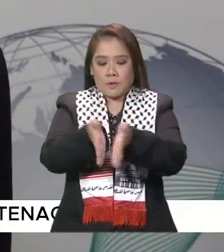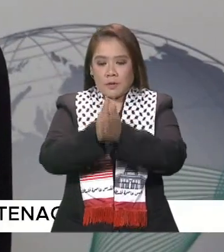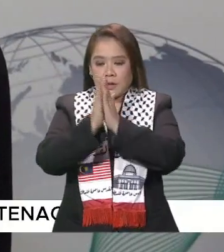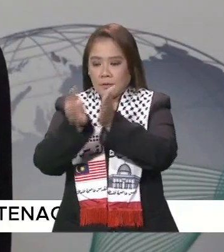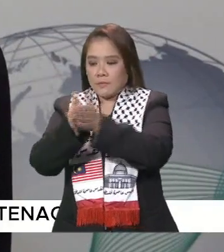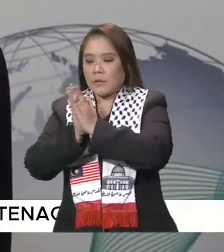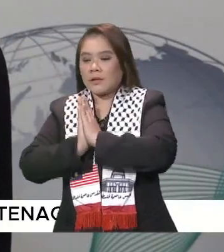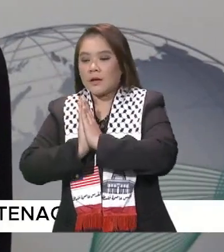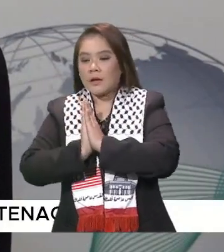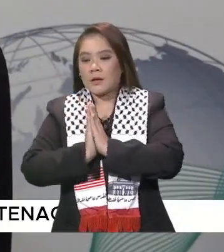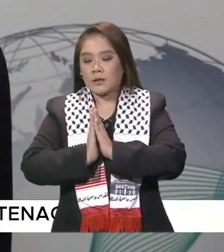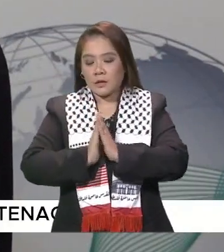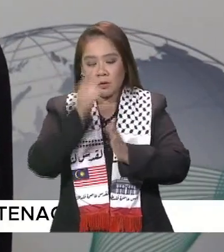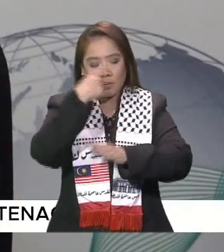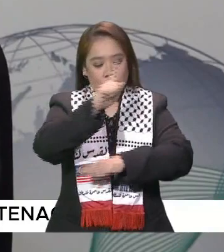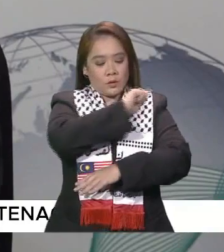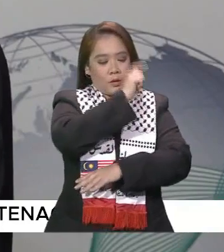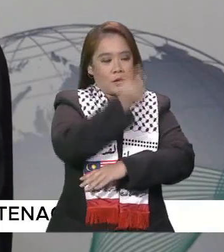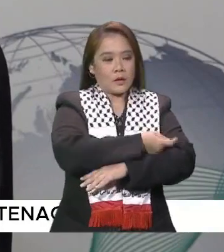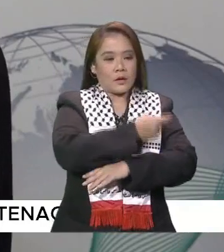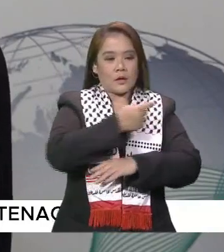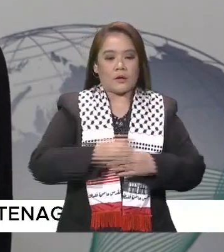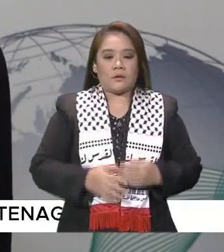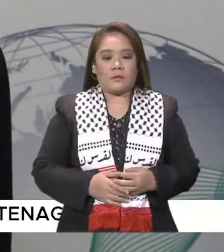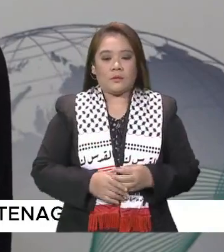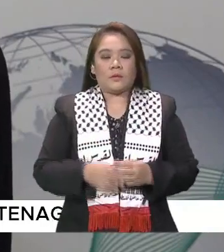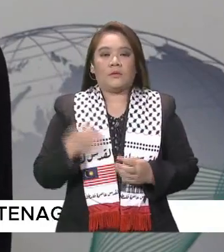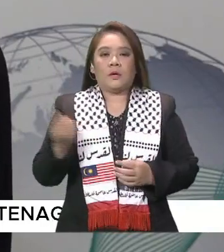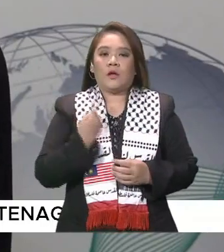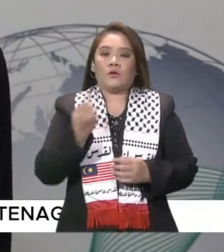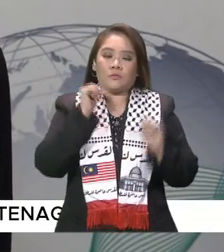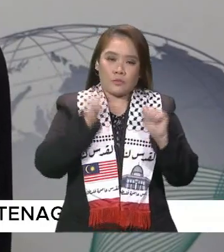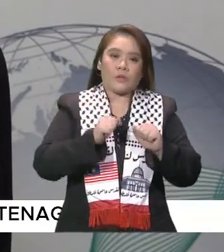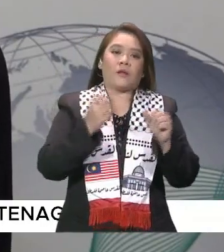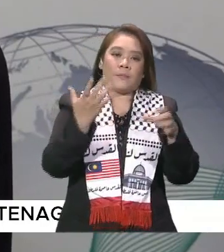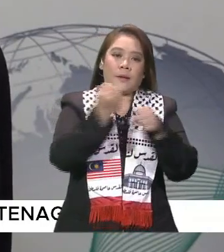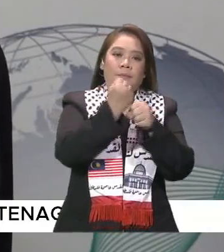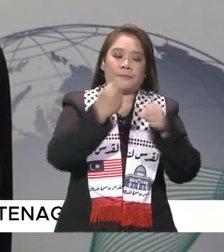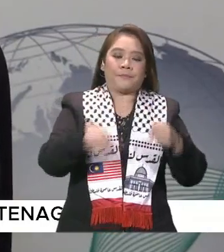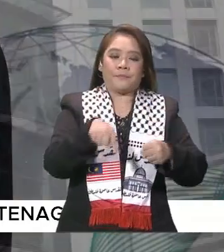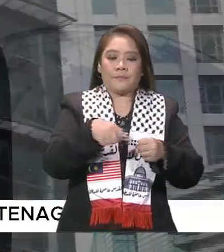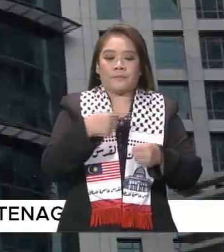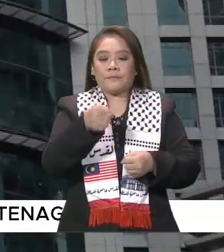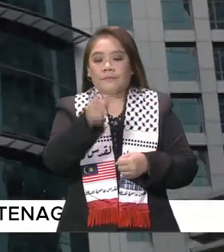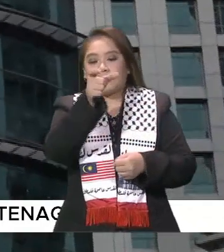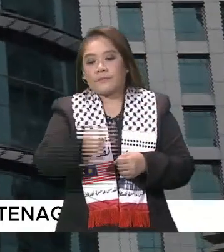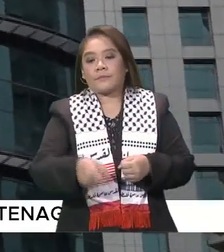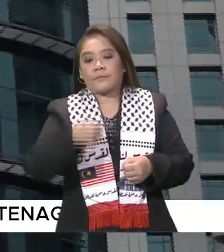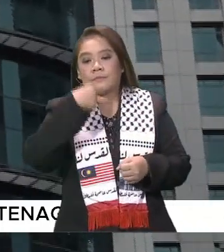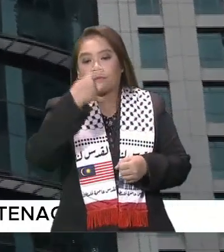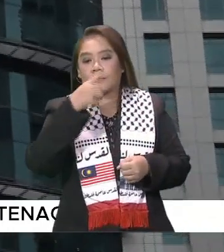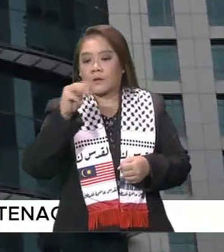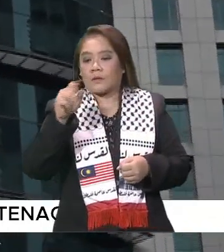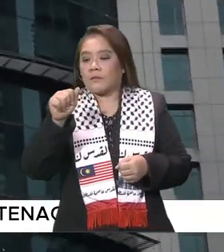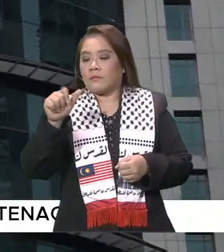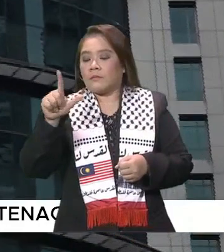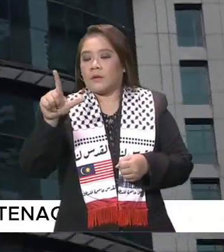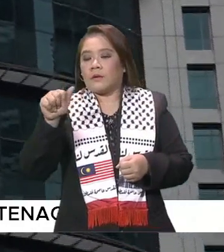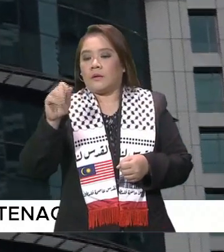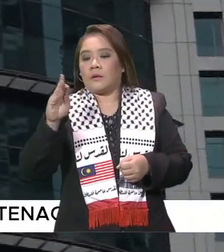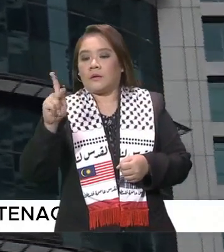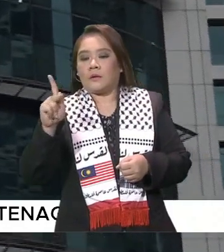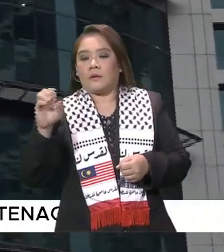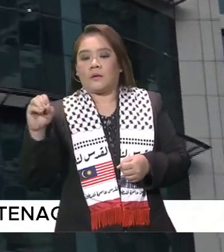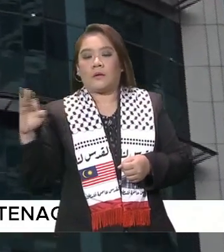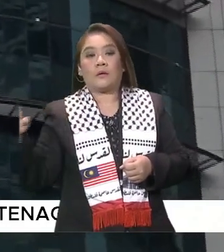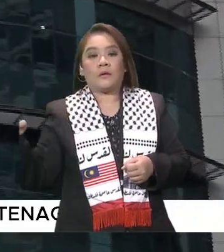permintaan tenaga senantiasa dapat dipenuhi. Beliau berkata Malakoff merupakan antara sebuah